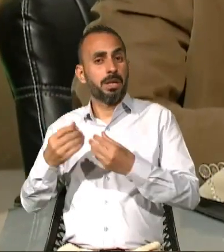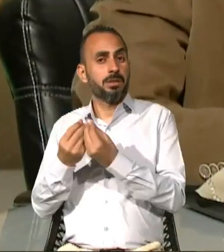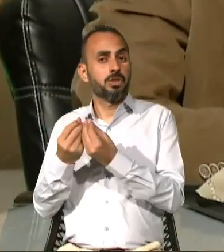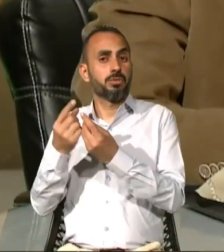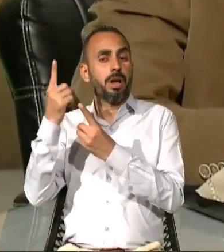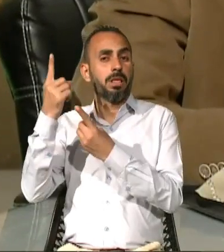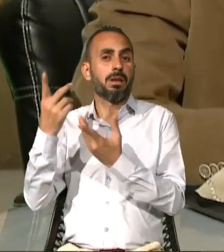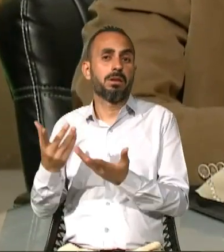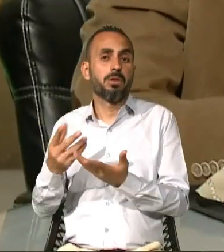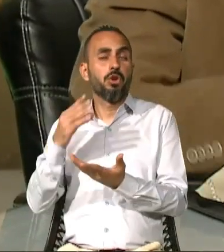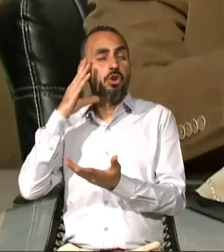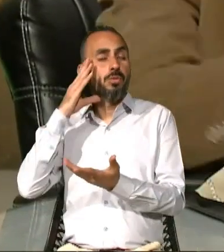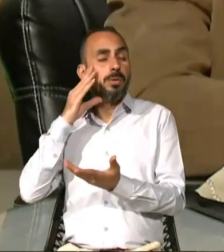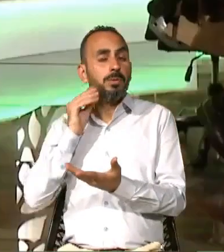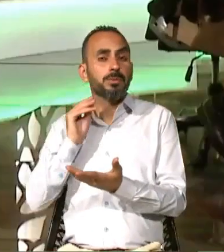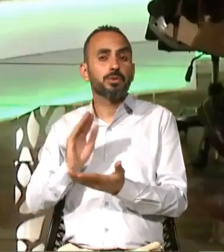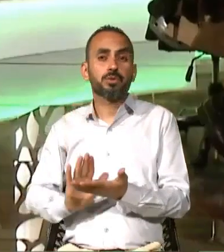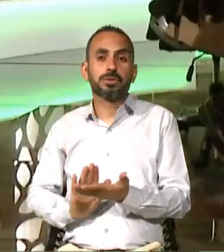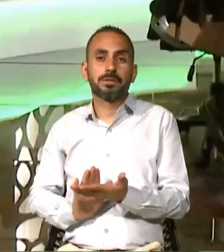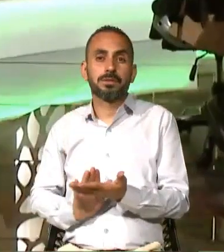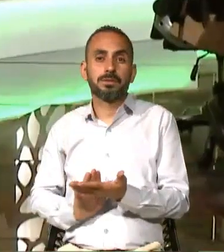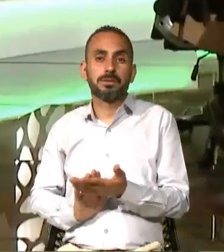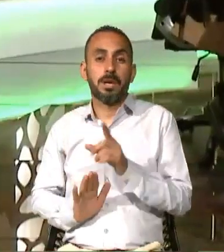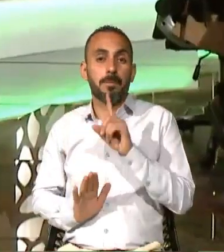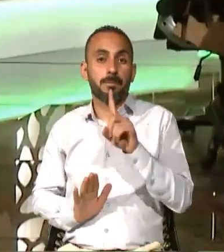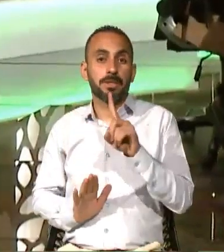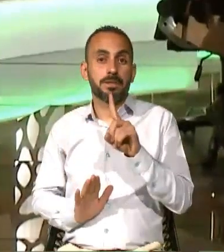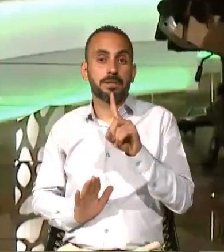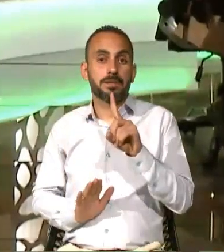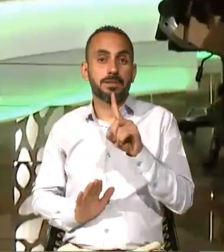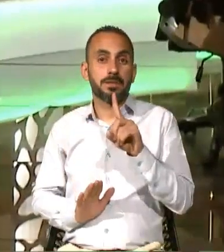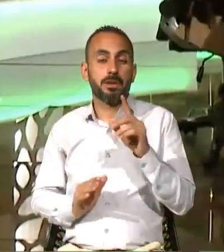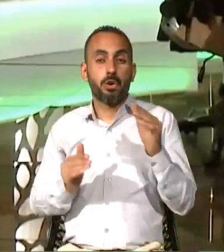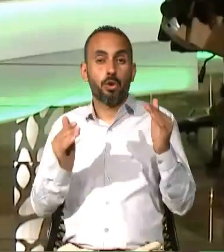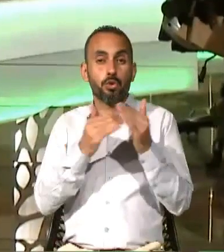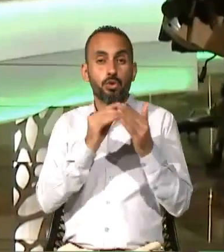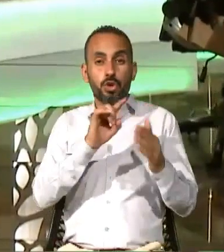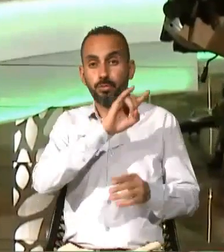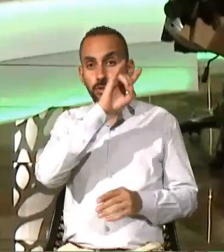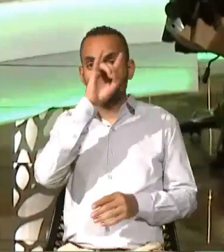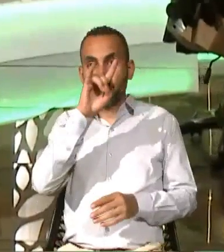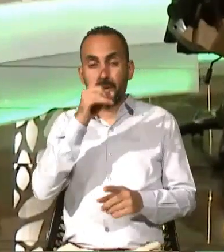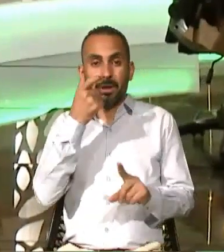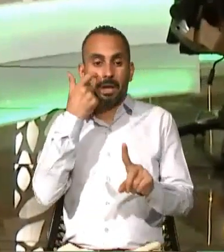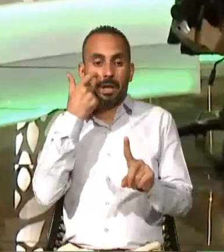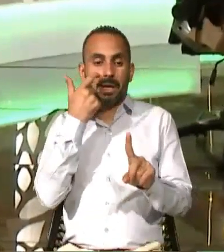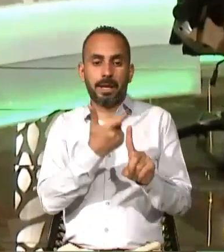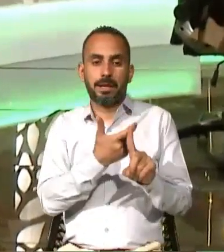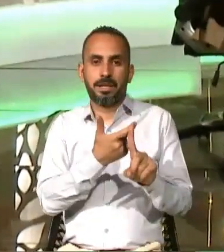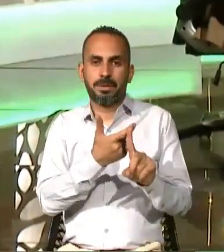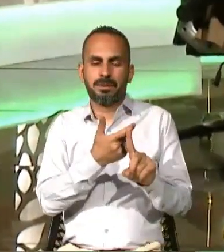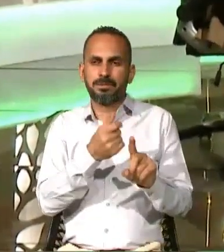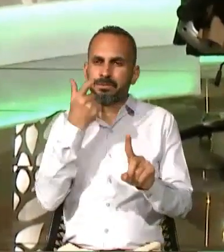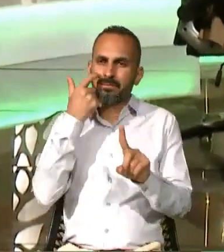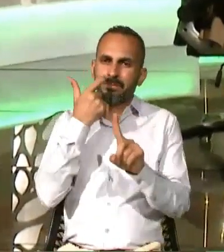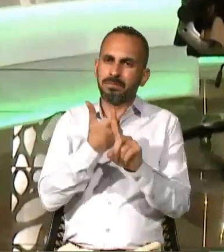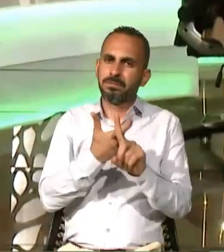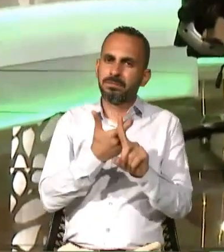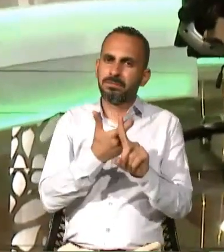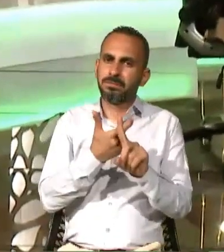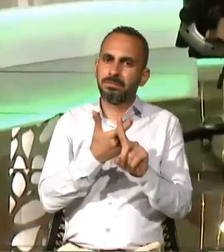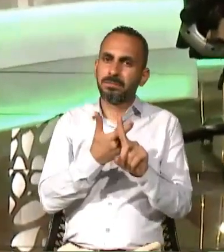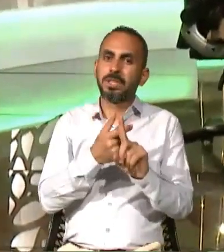خير حواليا انا خلاص. بس في يوم الشر اعتبر. ايه الاعتبار اللي اقوله؟ الاعتبار اللي اقوله ان